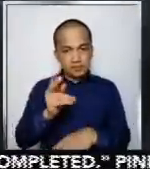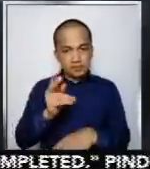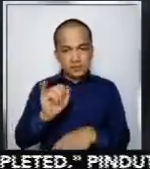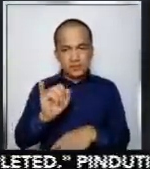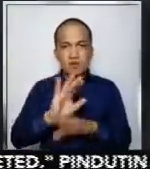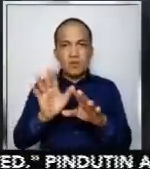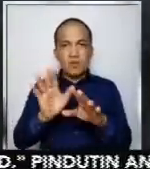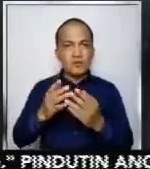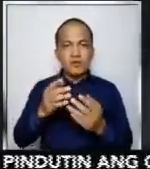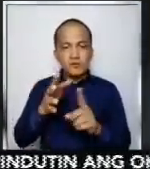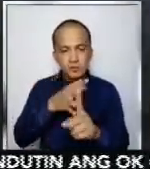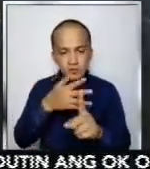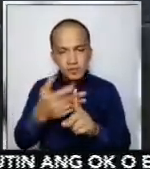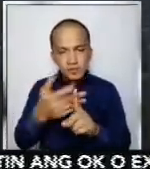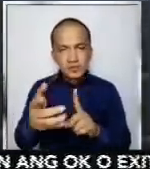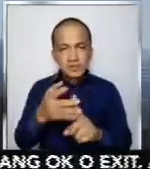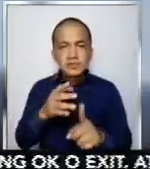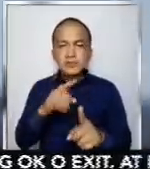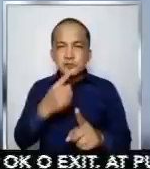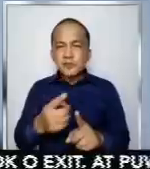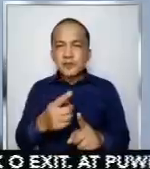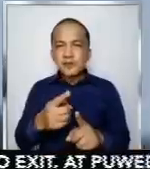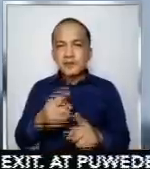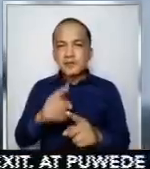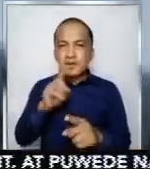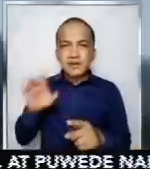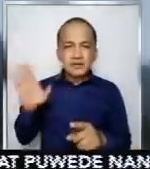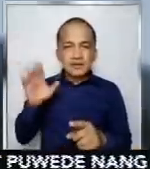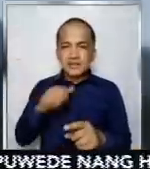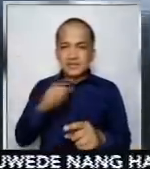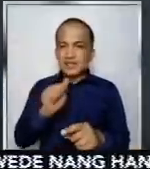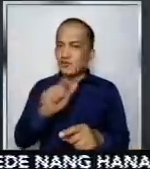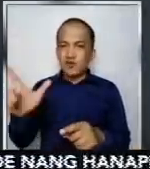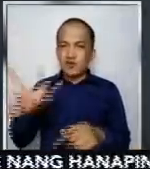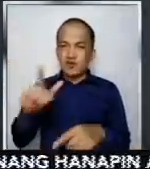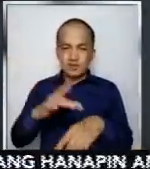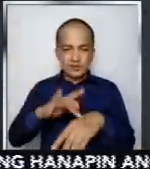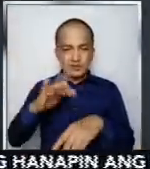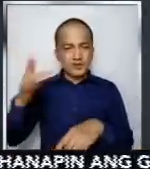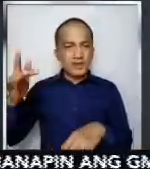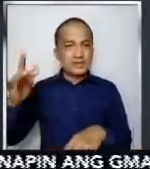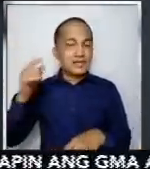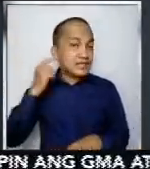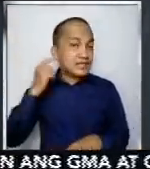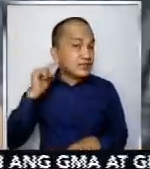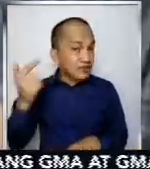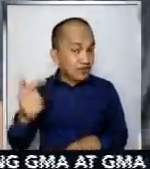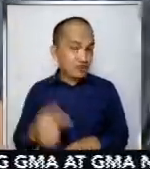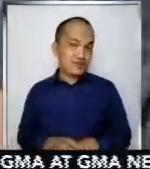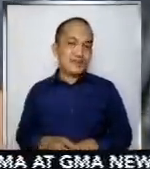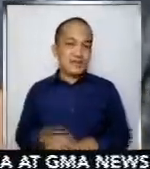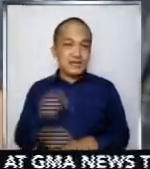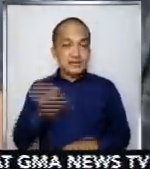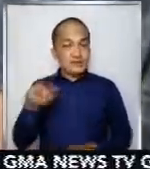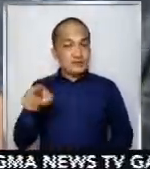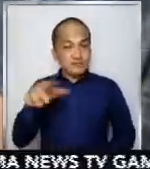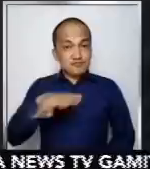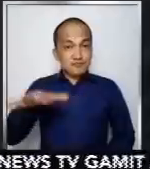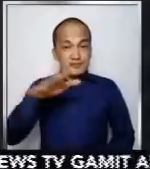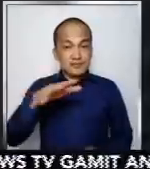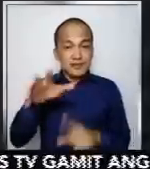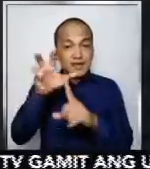ang kasabihang di lahat ng kumikinang ay ginto. Itong mga nahuli natin, wala silang